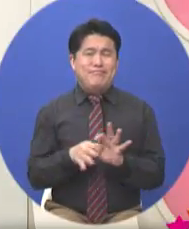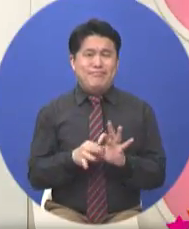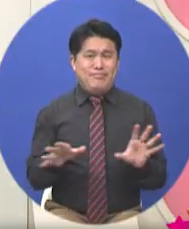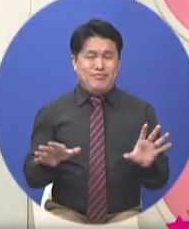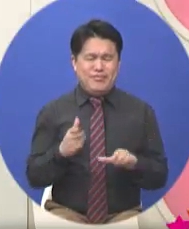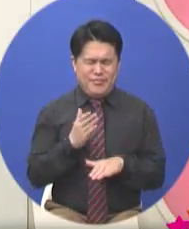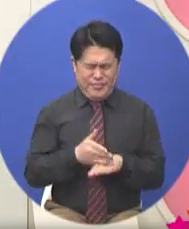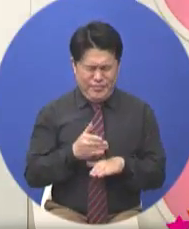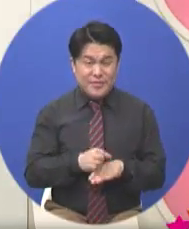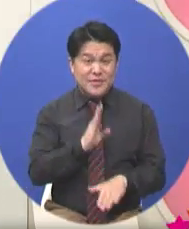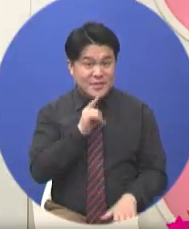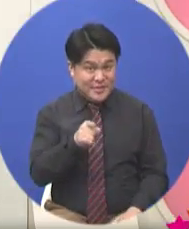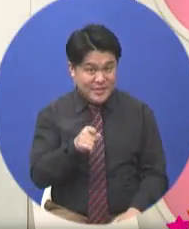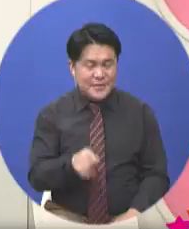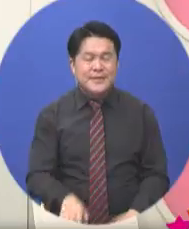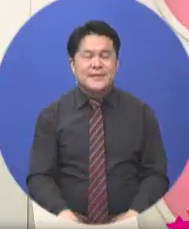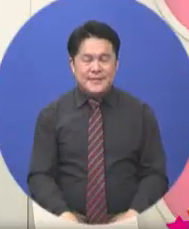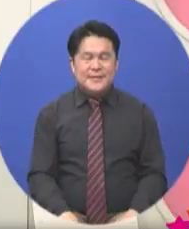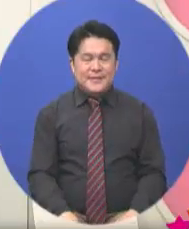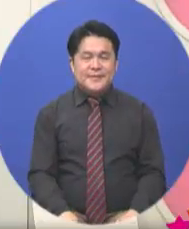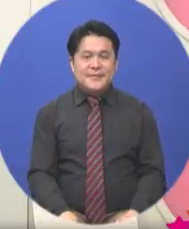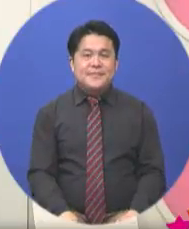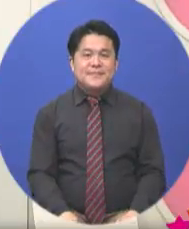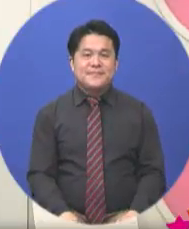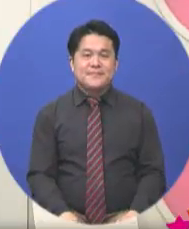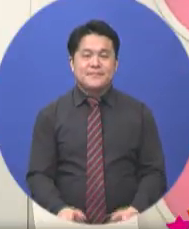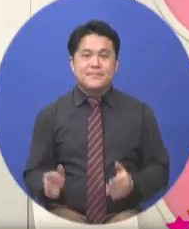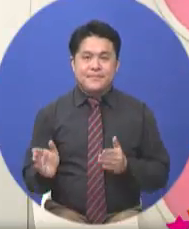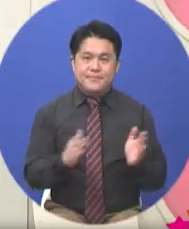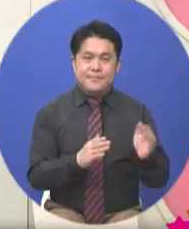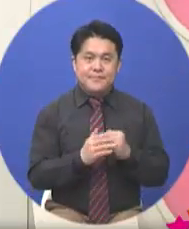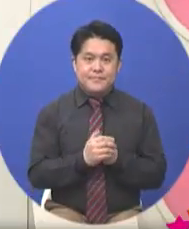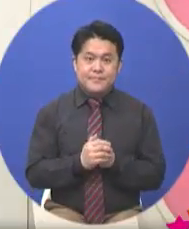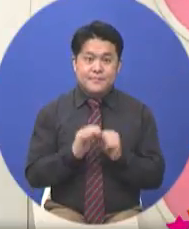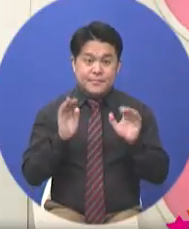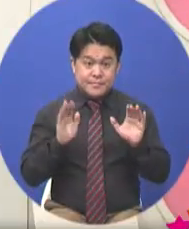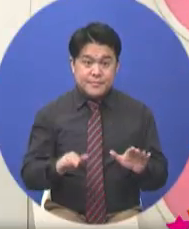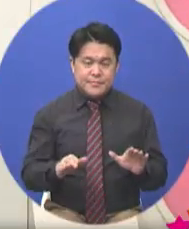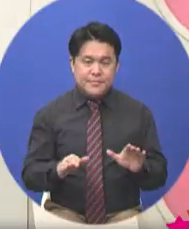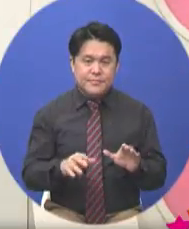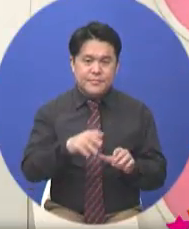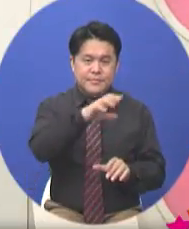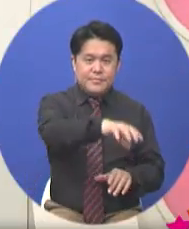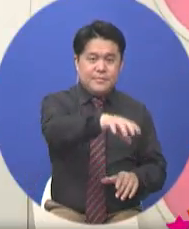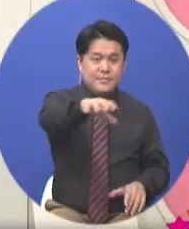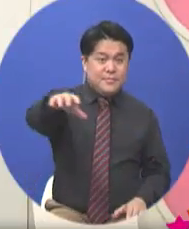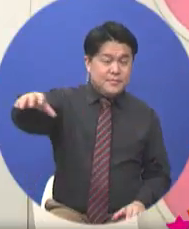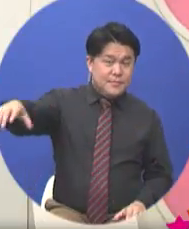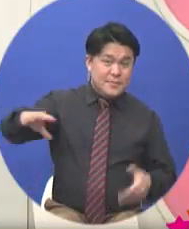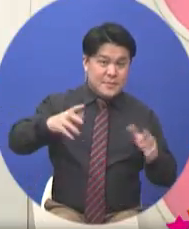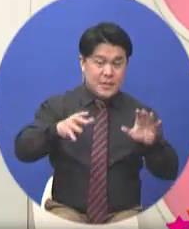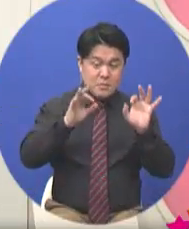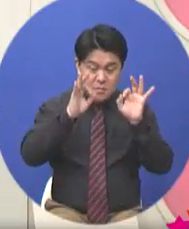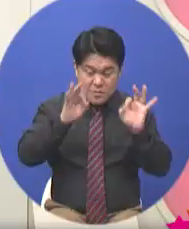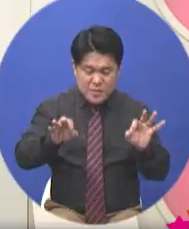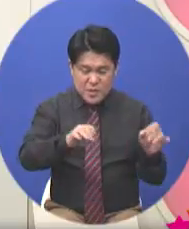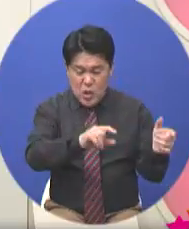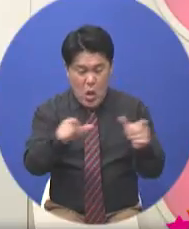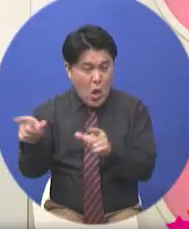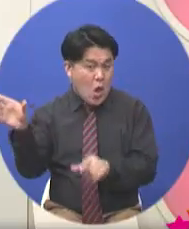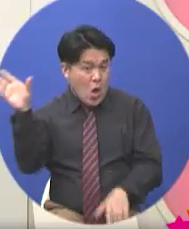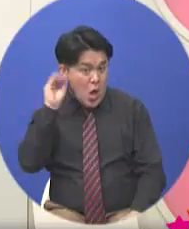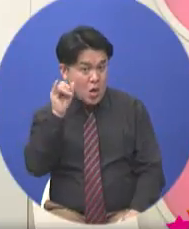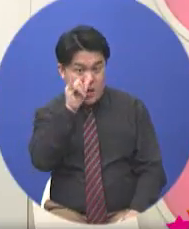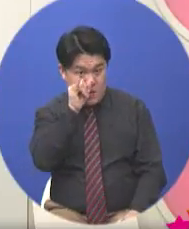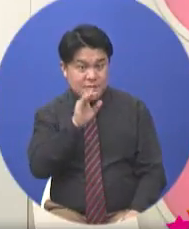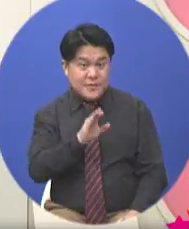얼마나 고마움습니까? 그렇죠. 네. 자, 정말 각국의 각국의 각 네. 나라의 다양한 소식들이